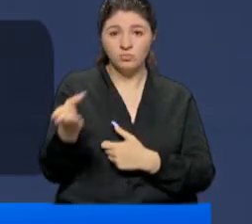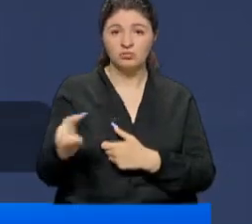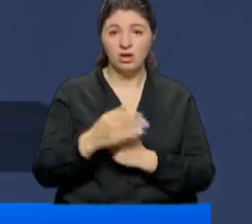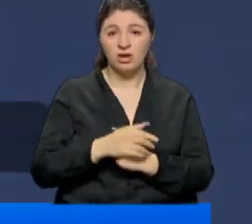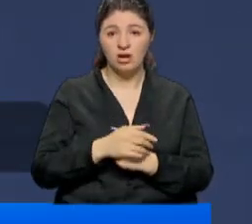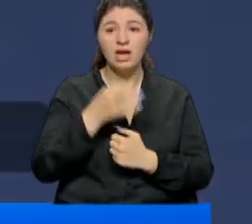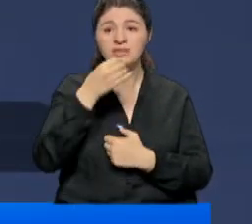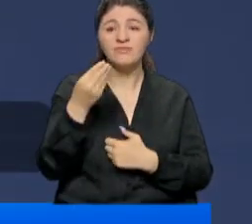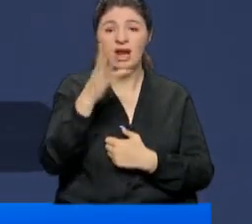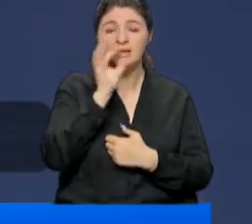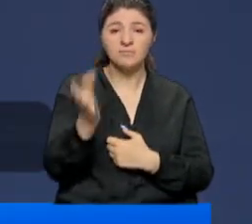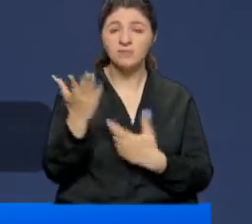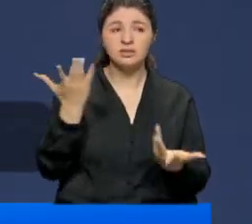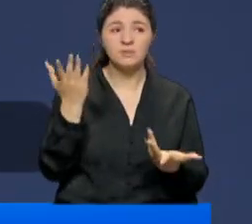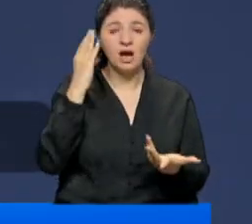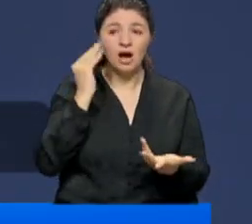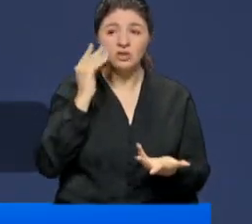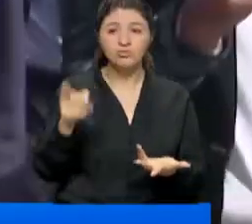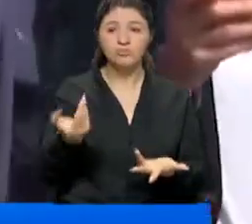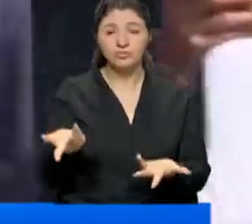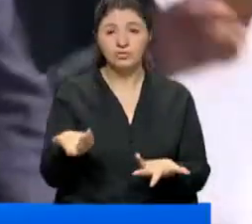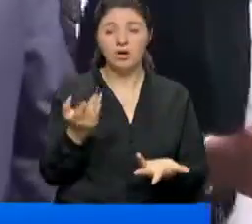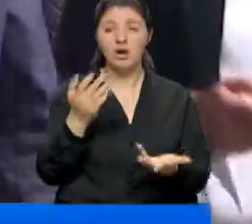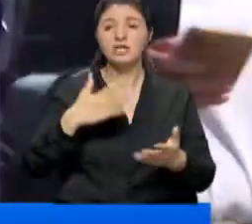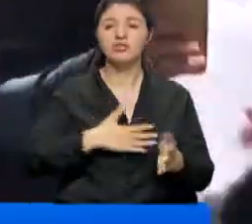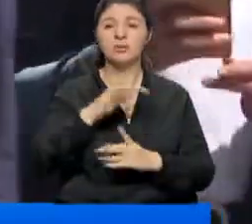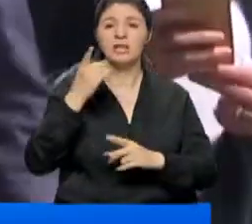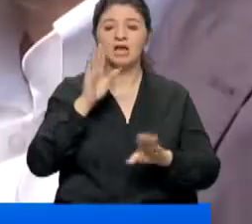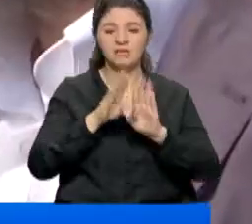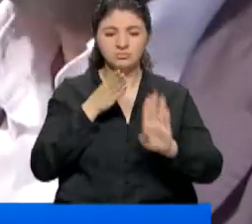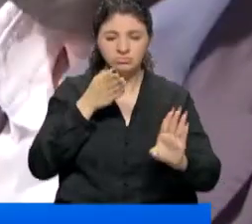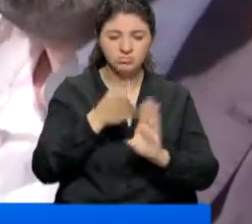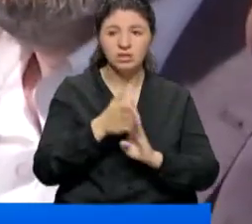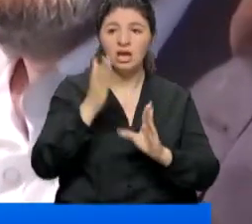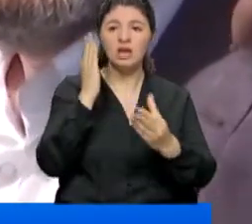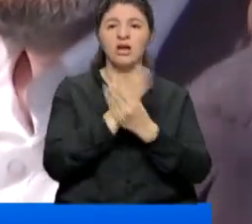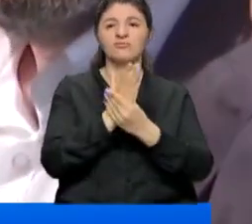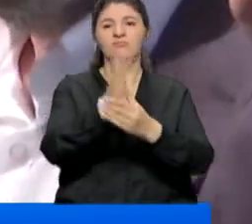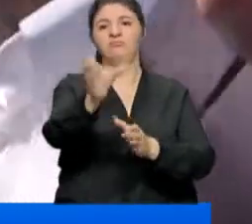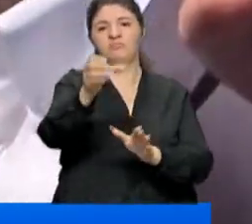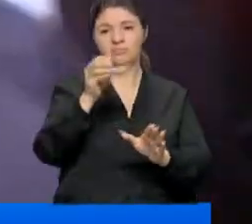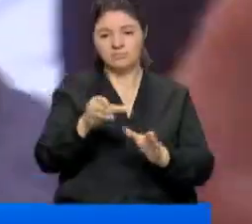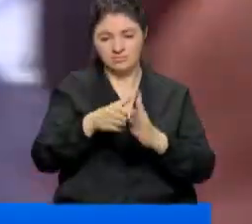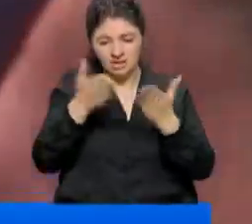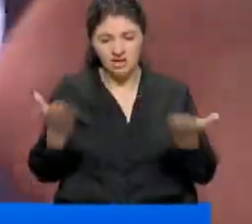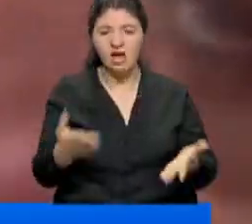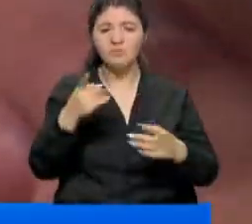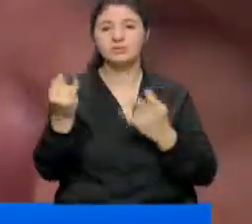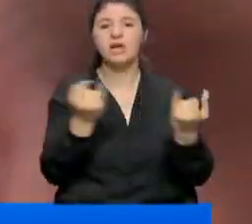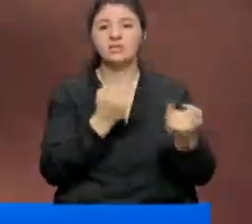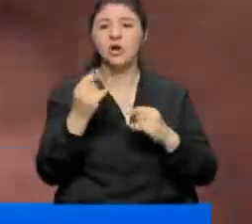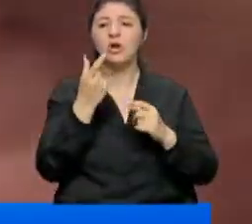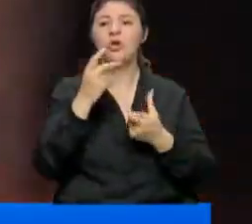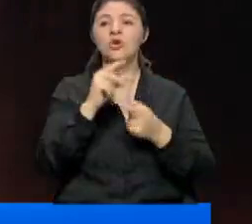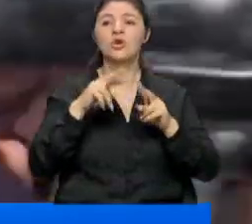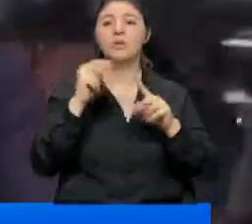veriyor Onu izni veren ki Nasıl bir anlayıştır dım CHP liderinin kapısına giderek raftan indirdiği sana tartışması Ümit Özdağ